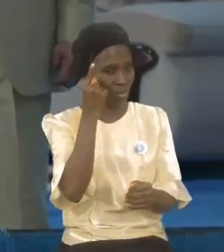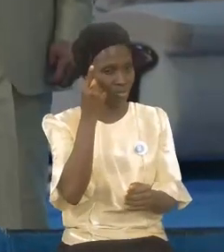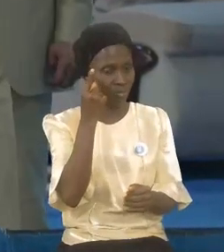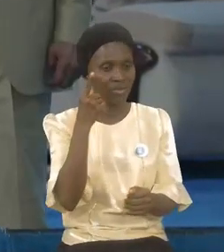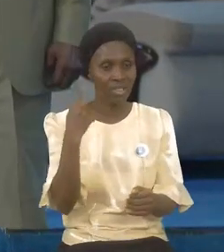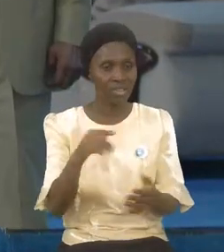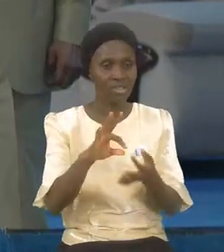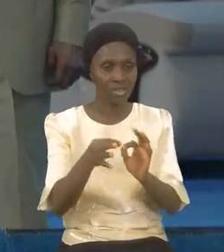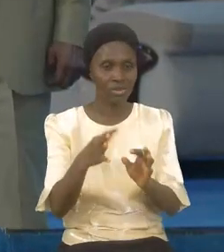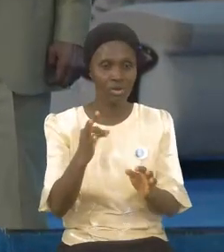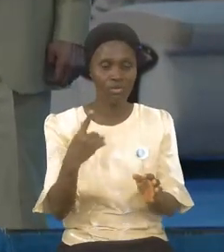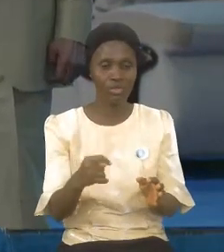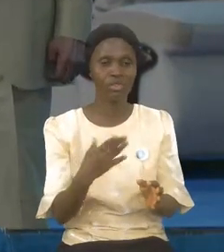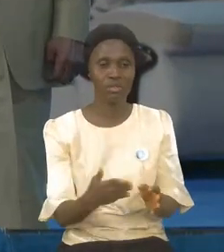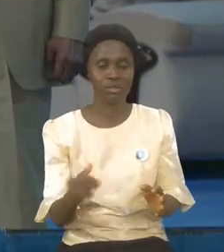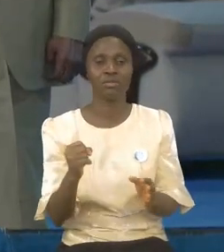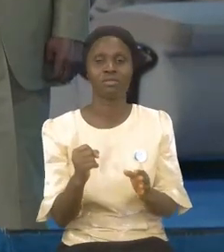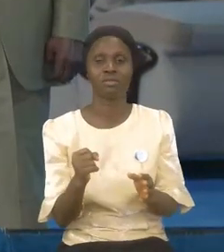l'explication.